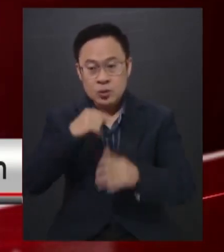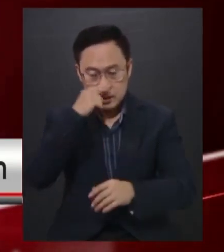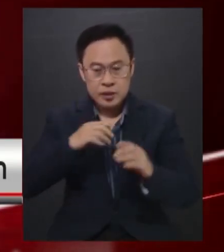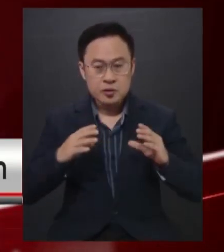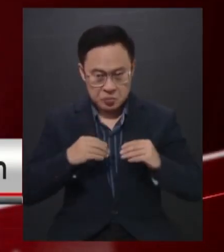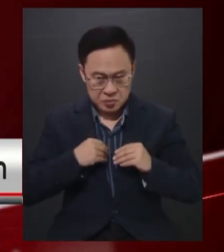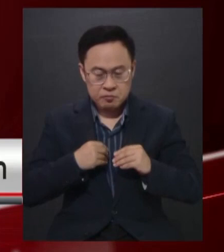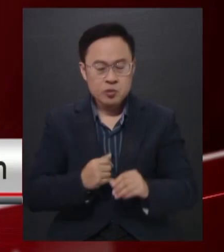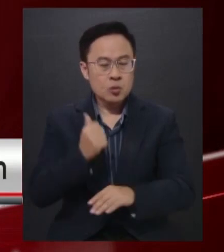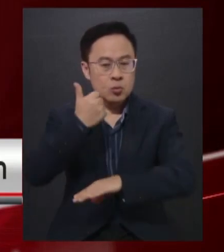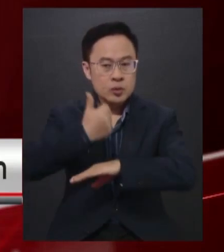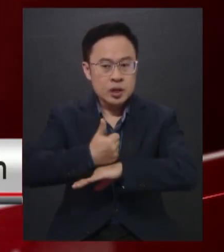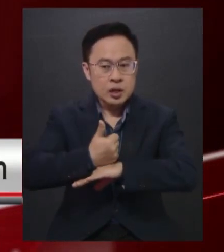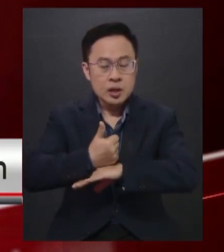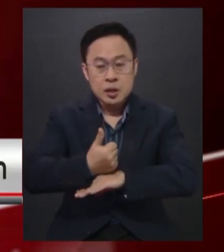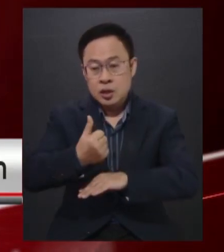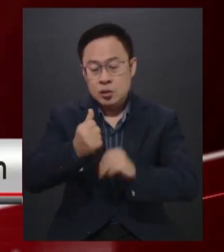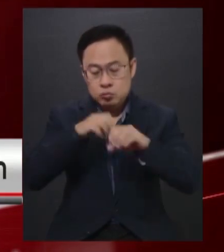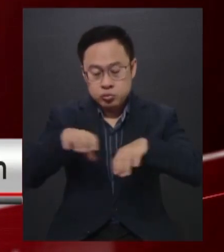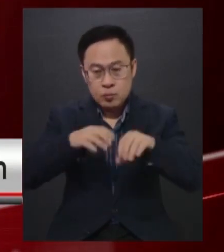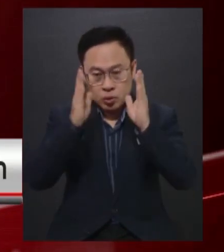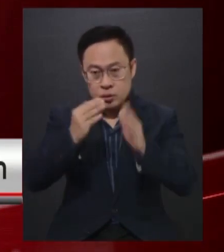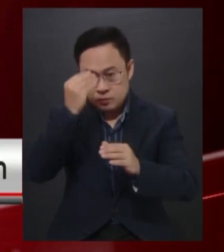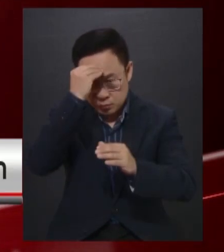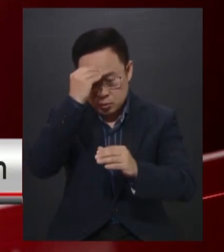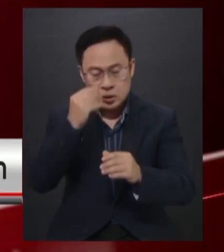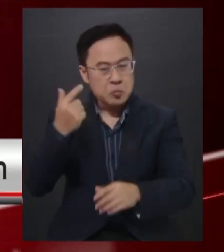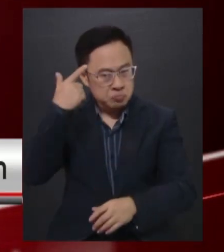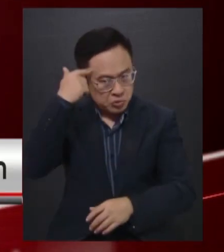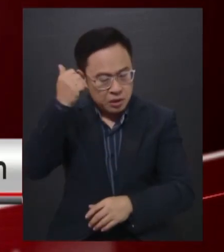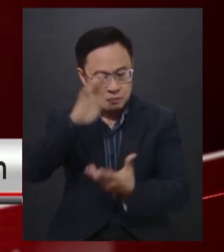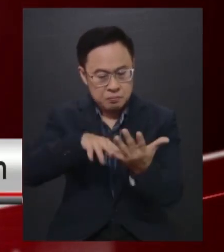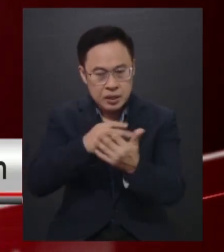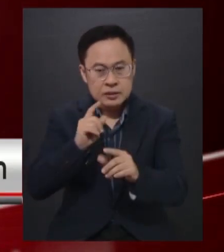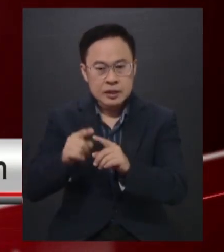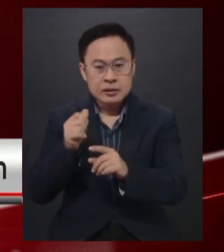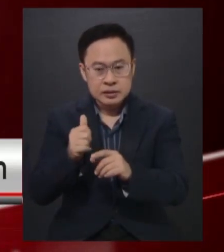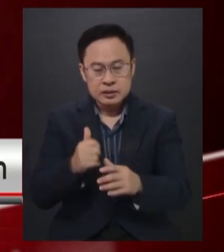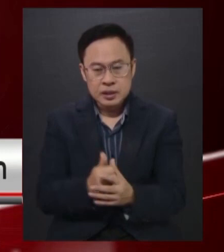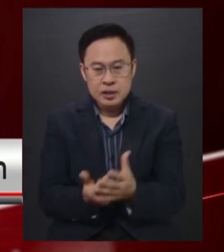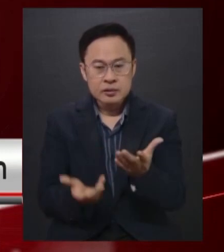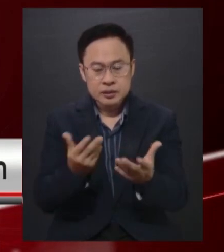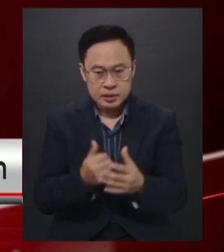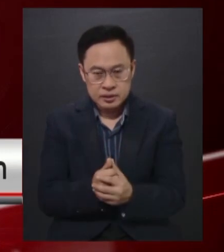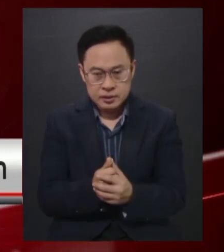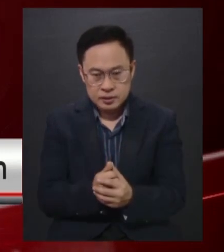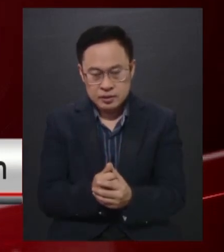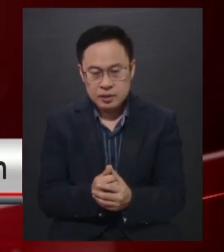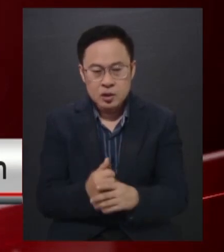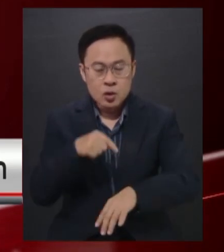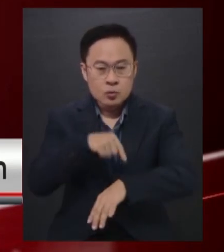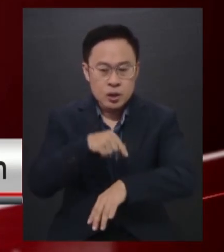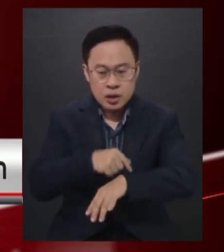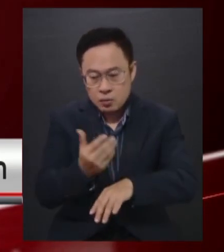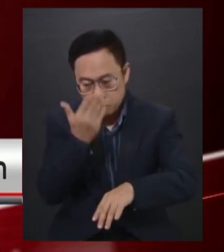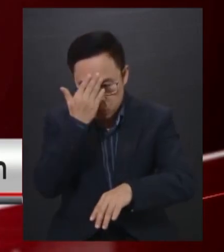ทำทีมของอิชิอิละก็เลยอ่ะอิชิอิว่าไงว่าตามคือถ้าเป็นโค้ชคนอื่นอาจจะมีกระแสดราม่าเหมือนกันนะทำไมคนนั้น